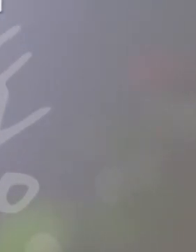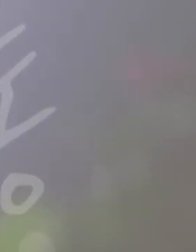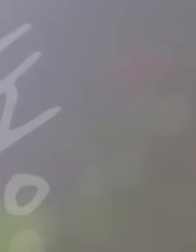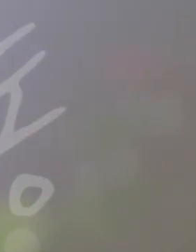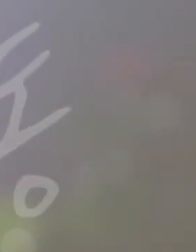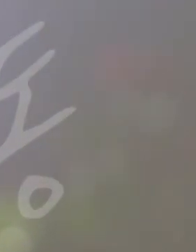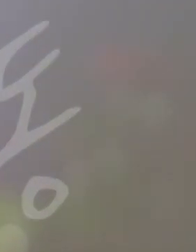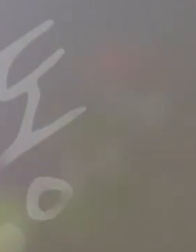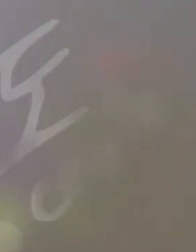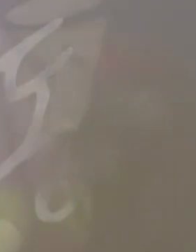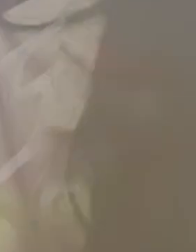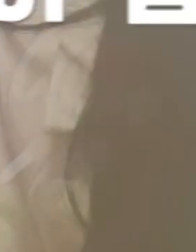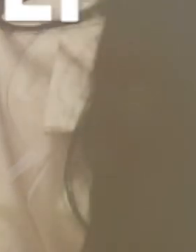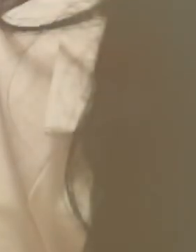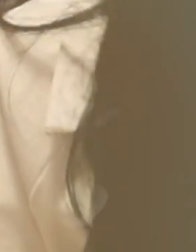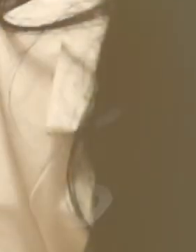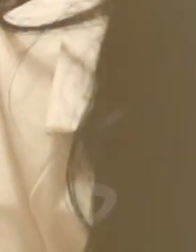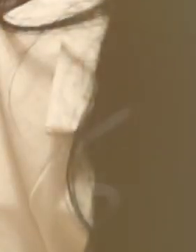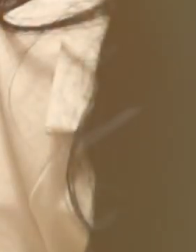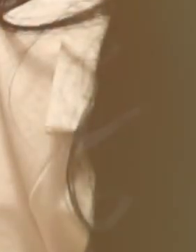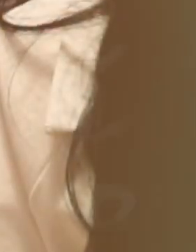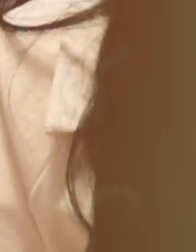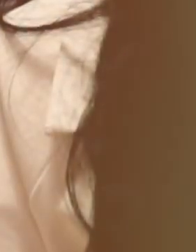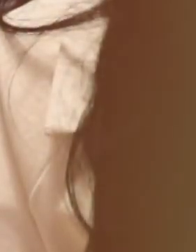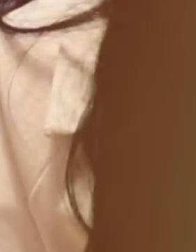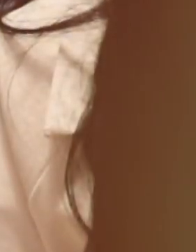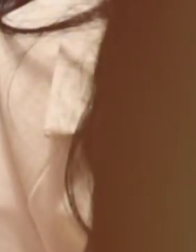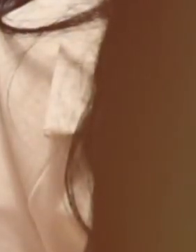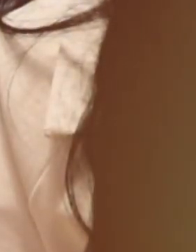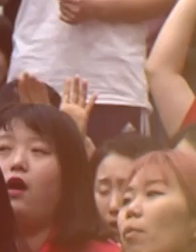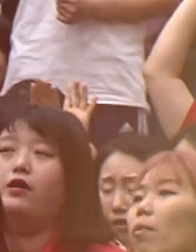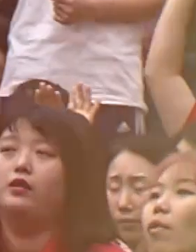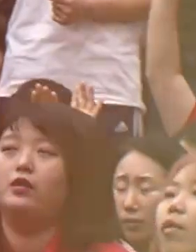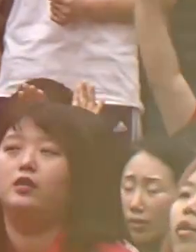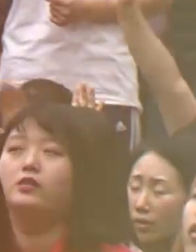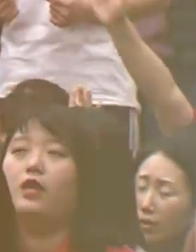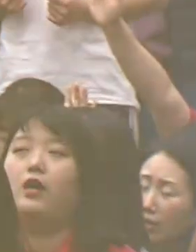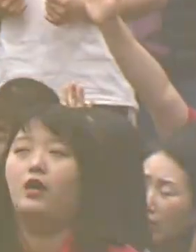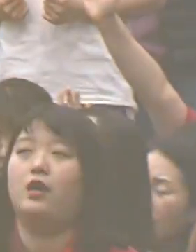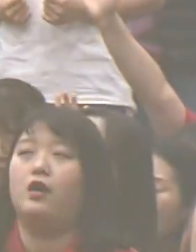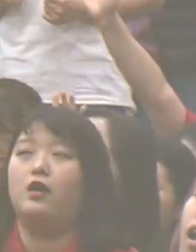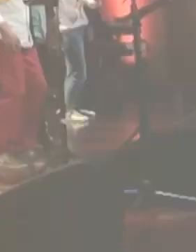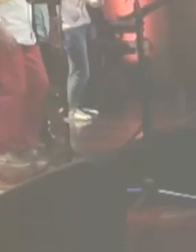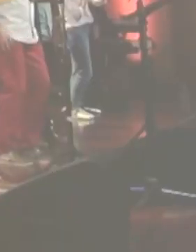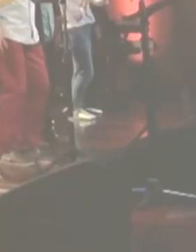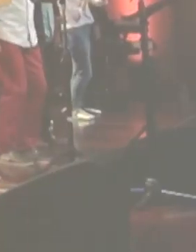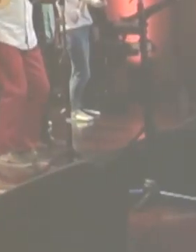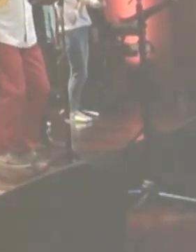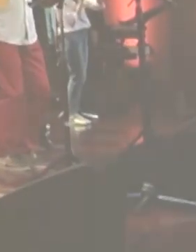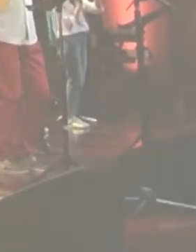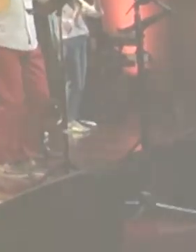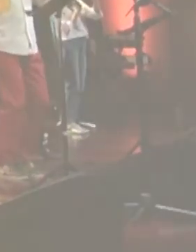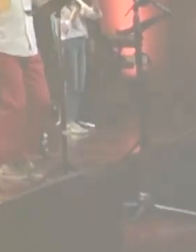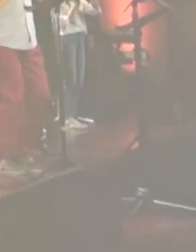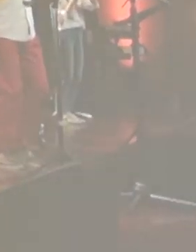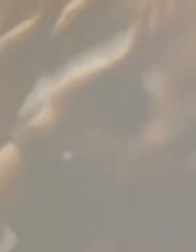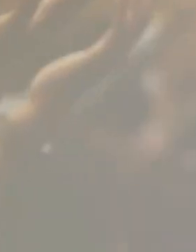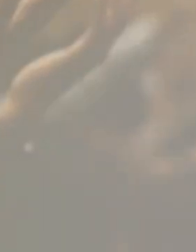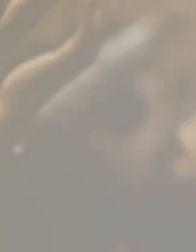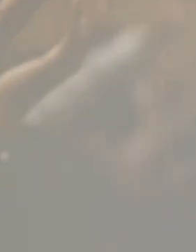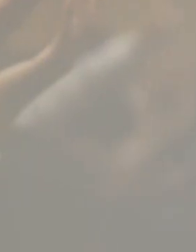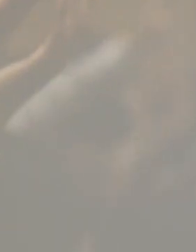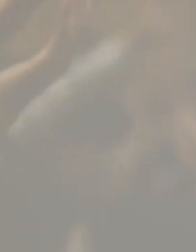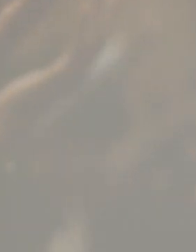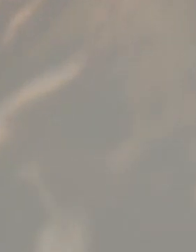용서운동, 성령의 임재를 간절히 구하는 기도 성령운동, 오직 말씀과 기도로 다시